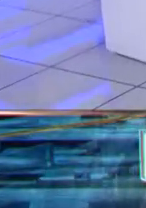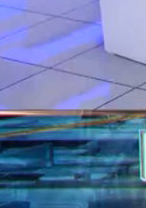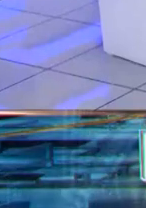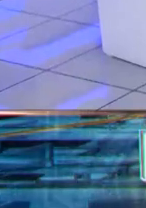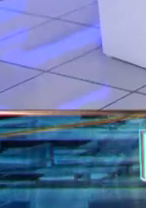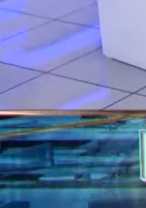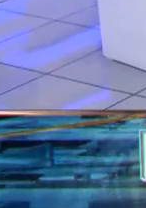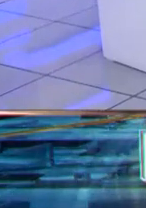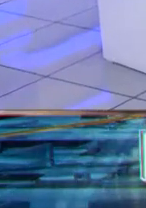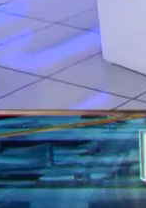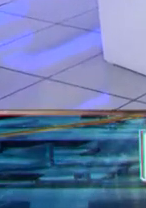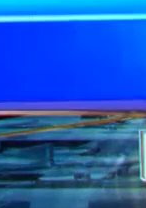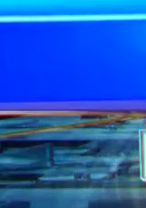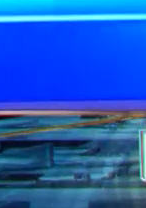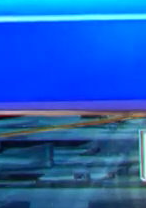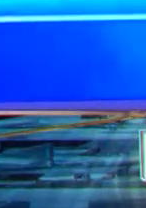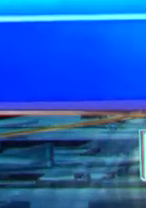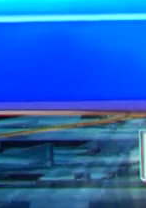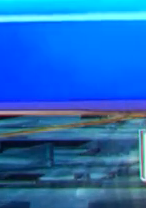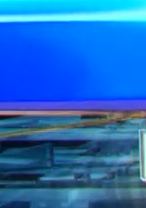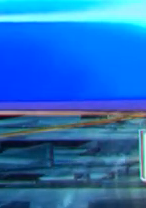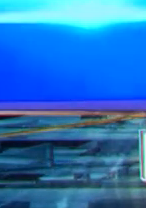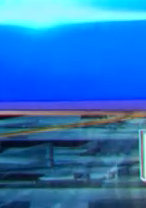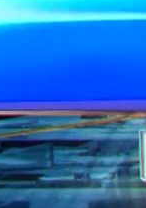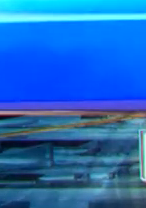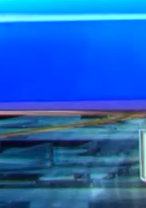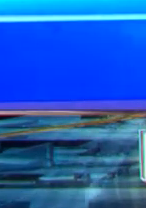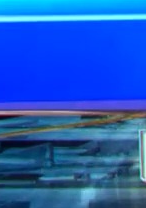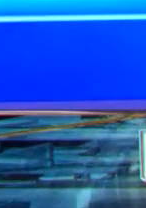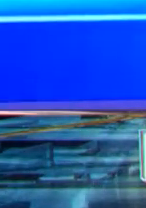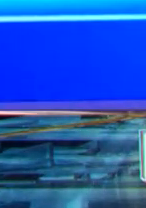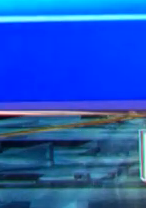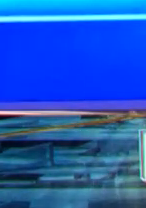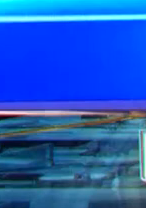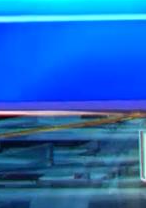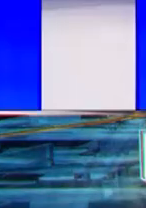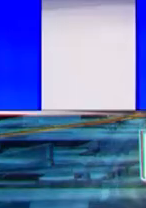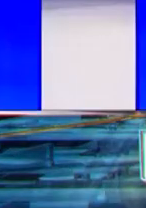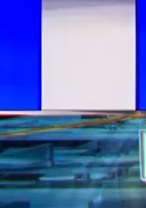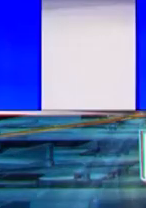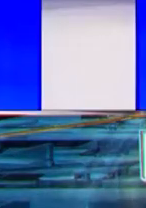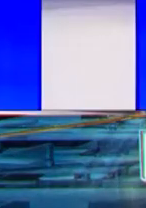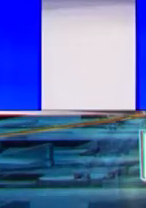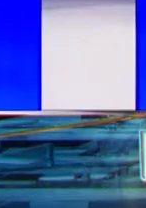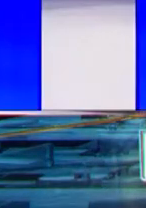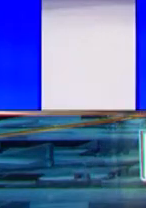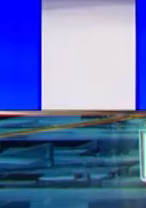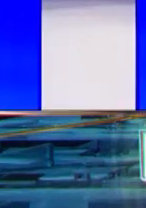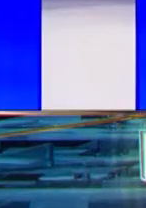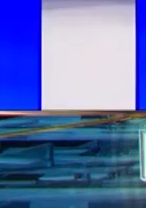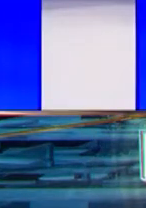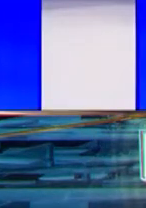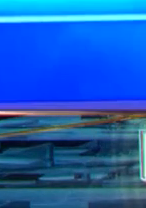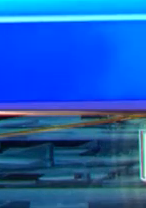Екі апталық карантин ахуалды жақсартатынан үмітті. Бүгін Алматы облысы әкімінің орынбасары Батыржан Байжұманов тікелей эфирде